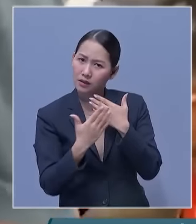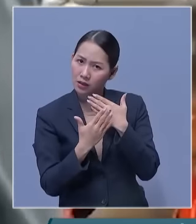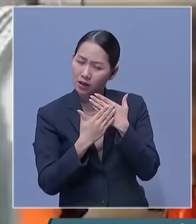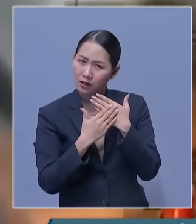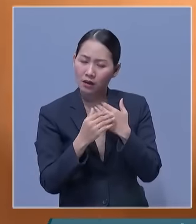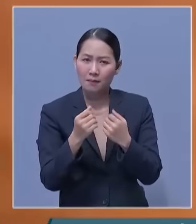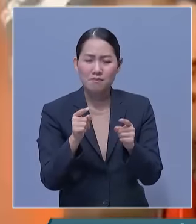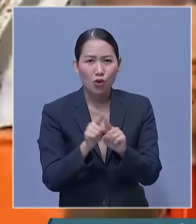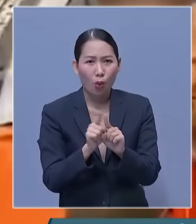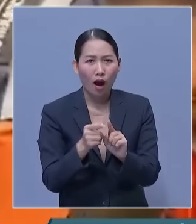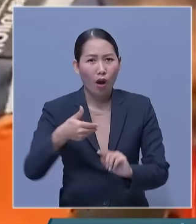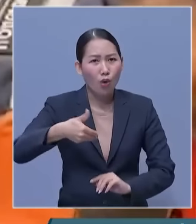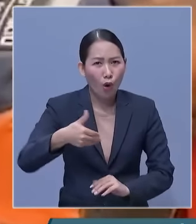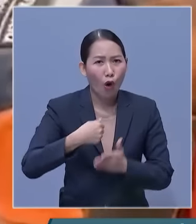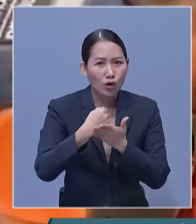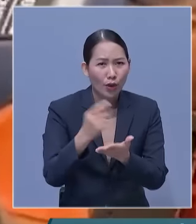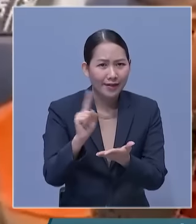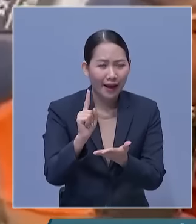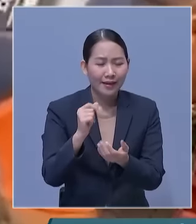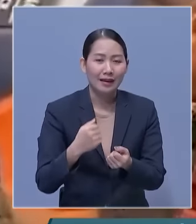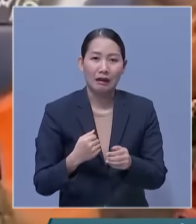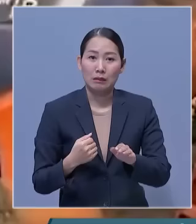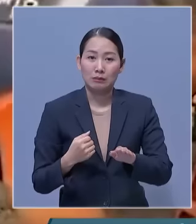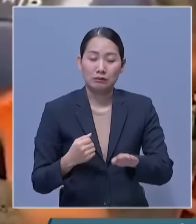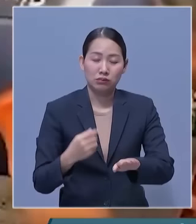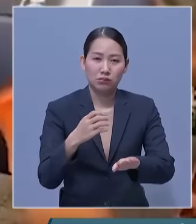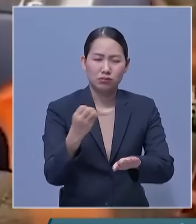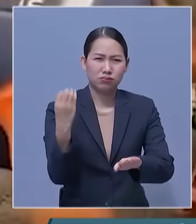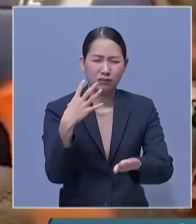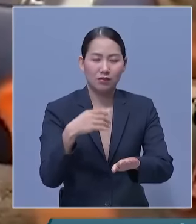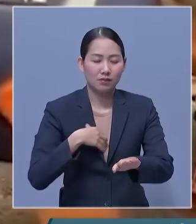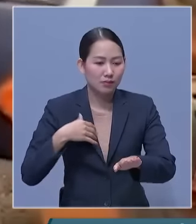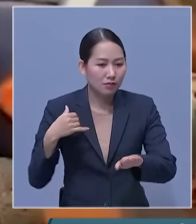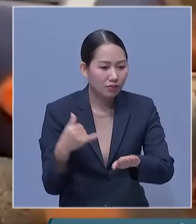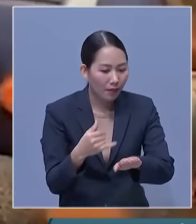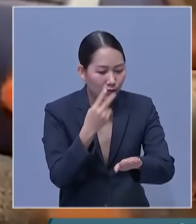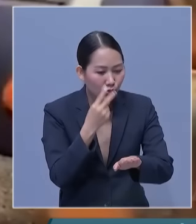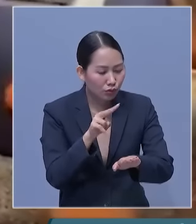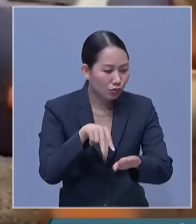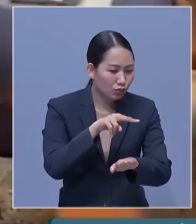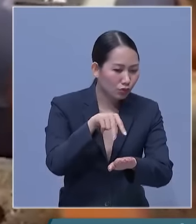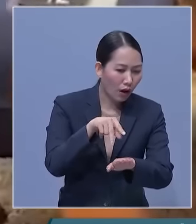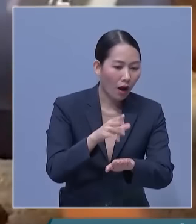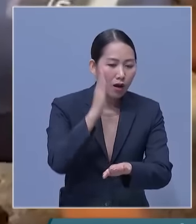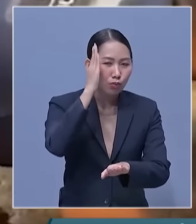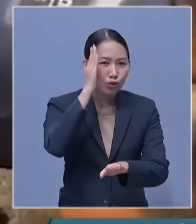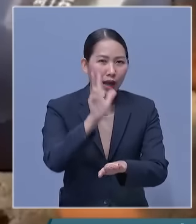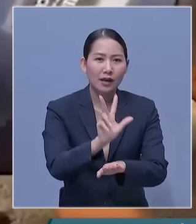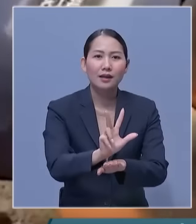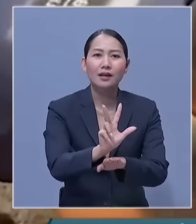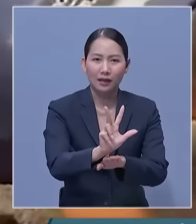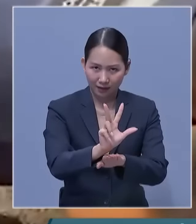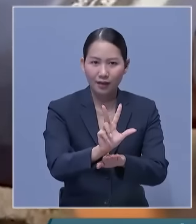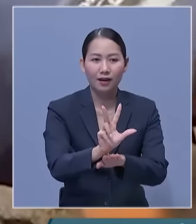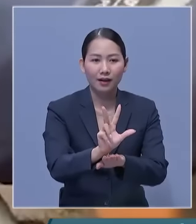ช่วยเหลือหรือเปล่าใช่มั้คะใช่พอมาถึงที่รถพบว่าในรถมีคนขับแล้วก็ผู้โดยสารเป็นผู้ชายรวมทั้งหมด 3คนคนขับรถ